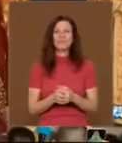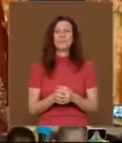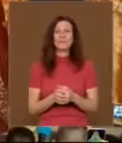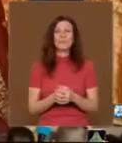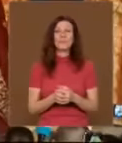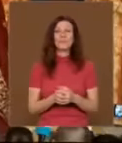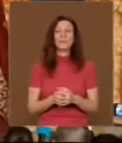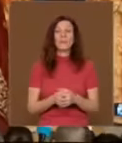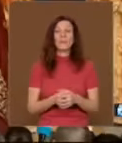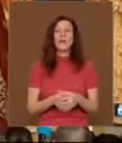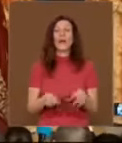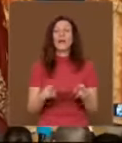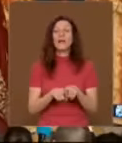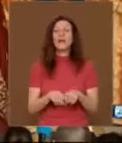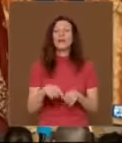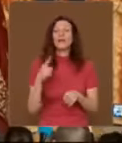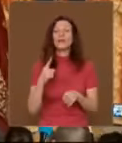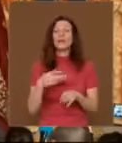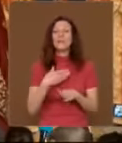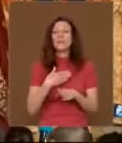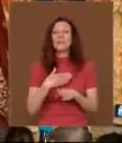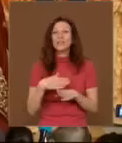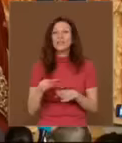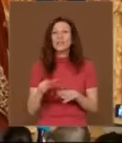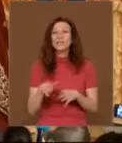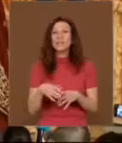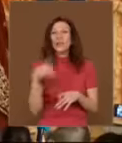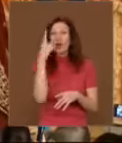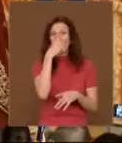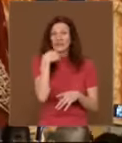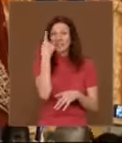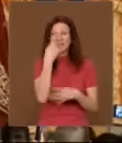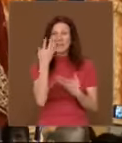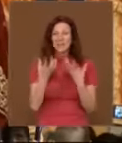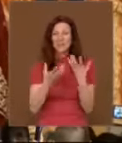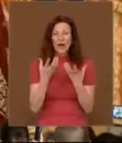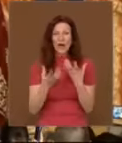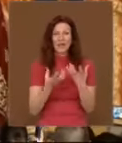Изчезает дим, да изчезва, яко тает воск от лица огня.